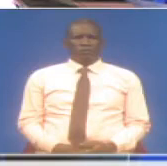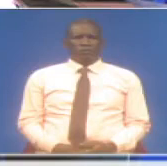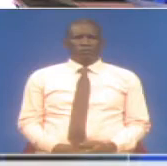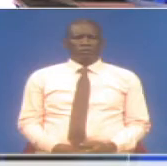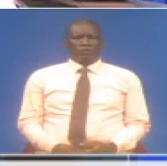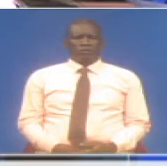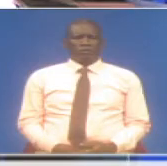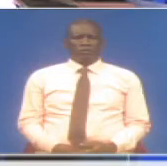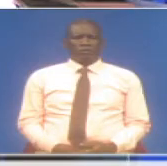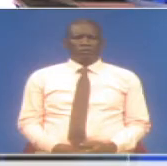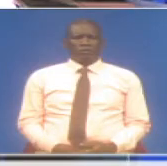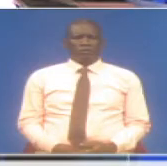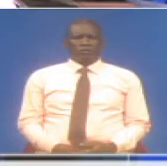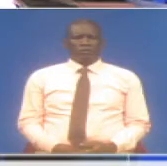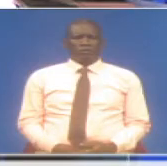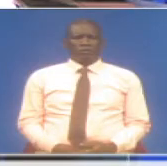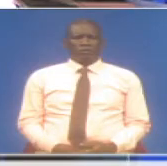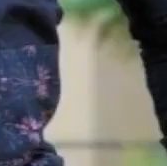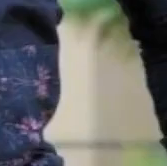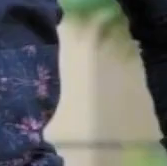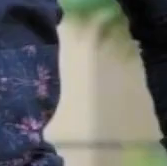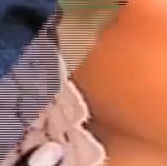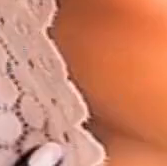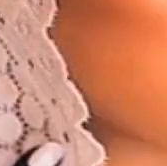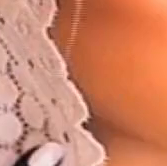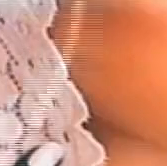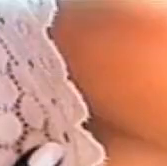Execution of our mandate of inquiry.